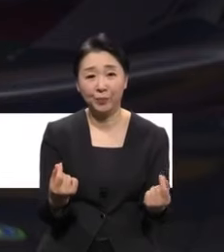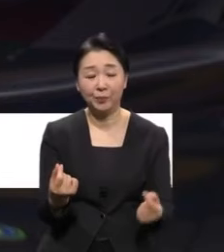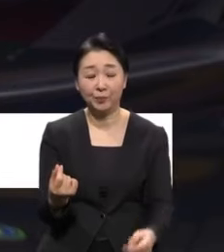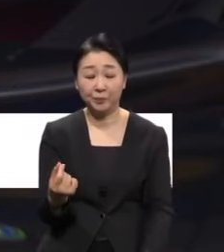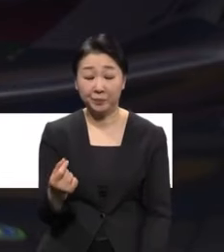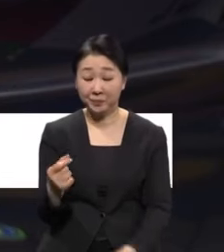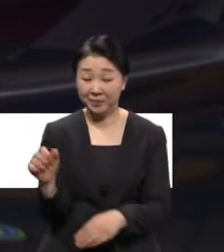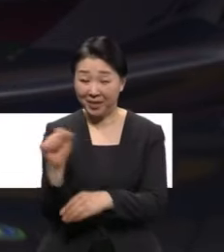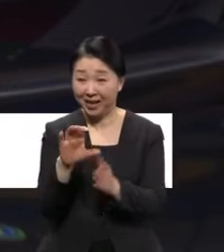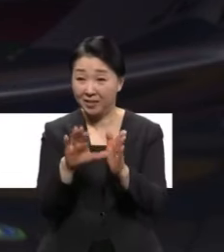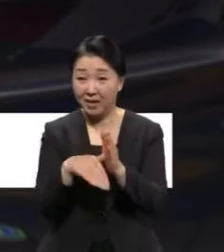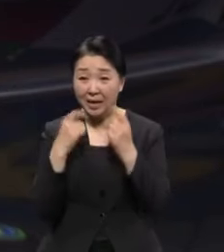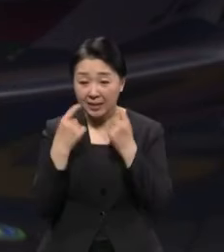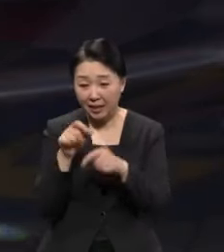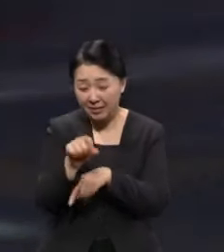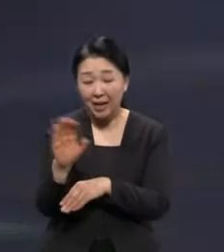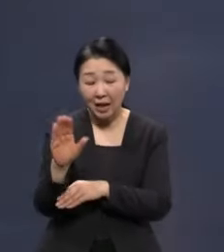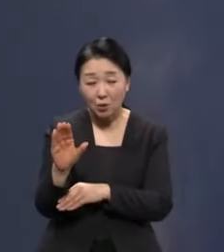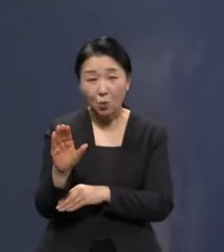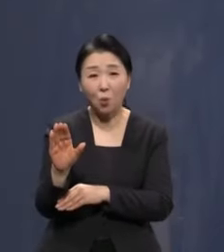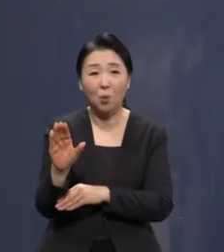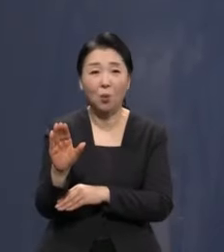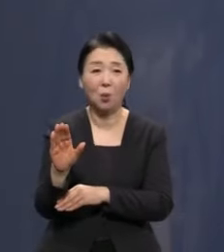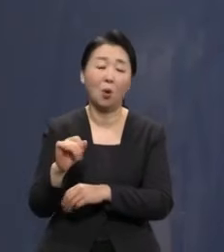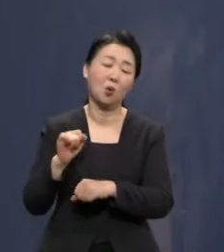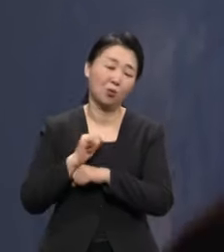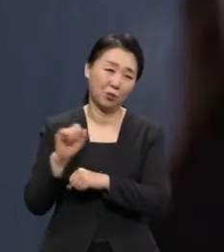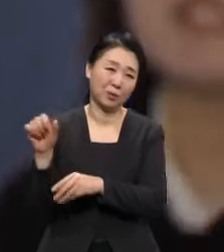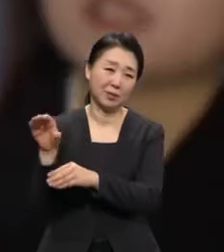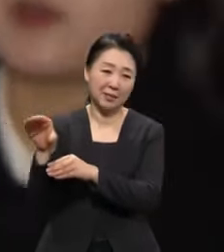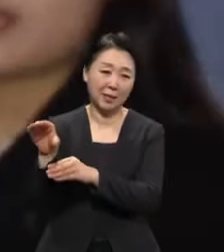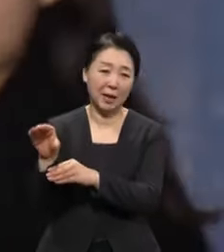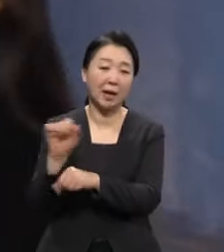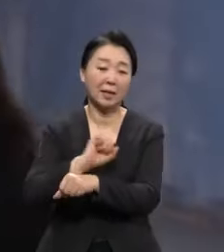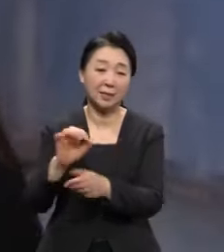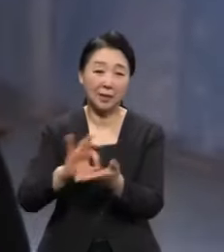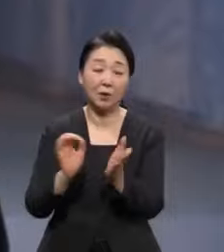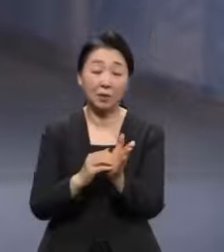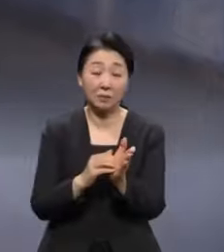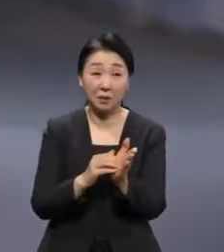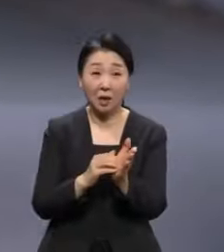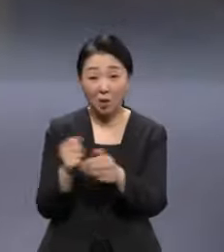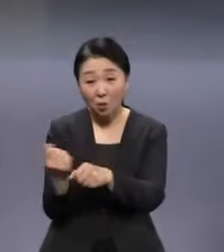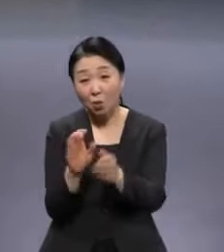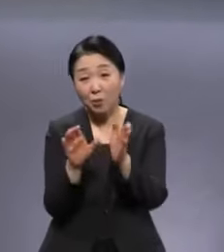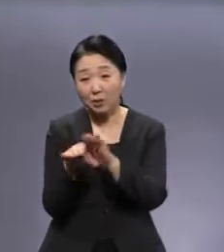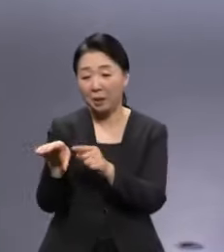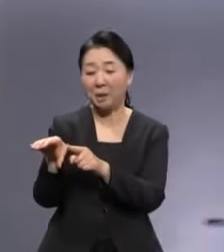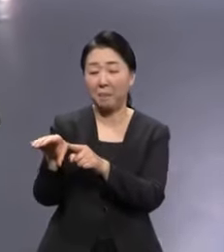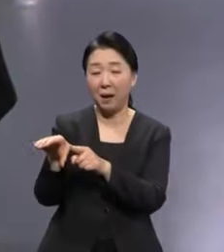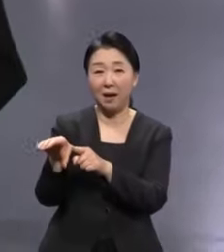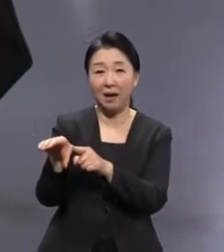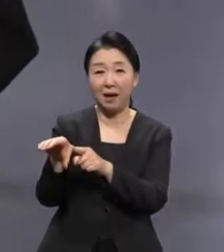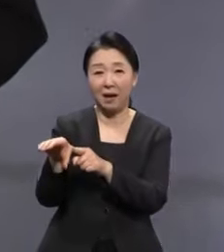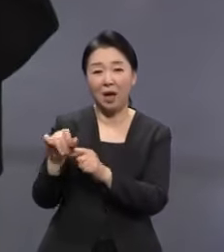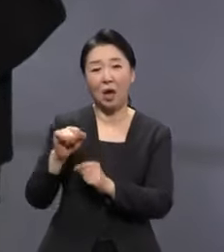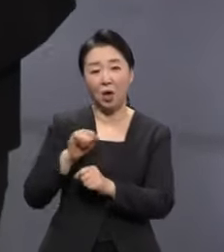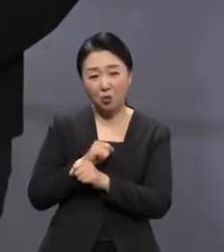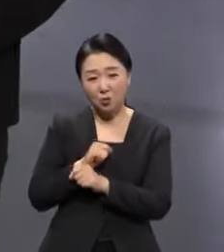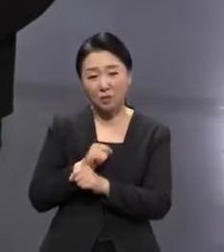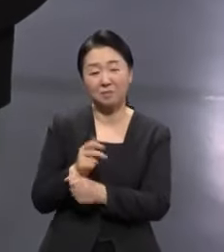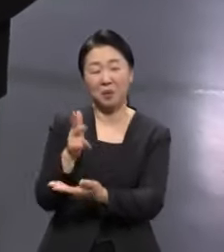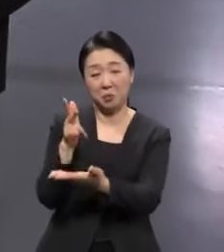관용차로 했다는 증언이 나왔습니다 지금 이곳엔 골프를 치러갈 때 탔다는 의욕이 제기된 관용차가 주차돼